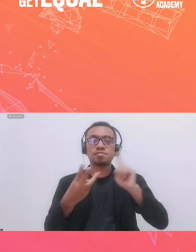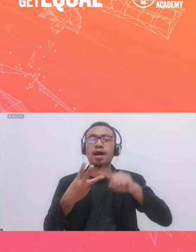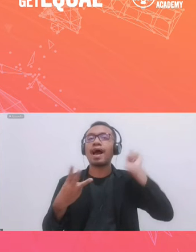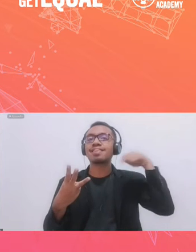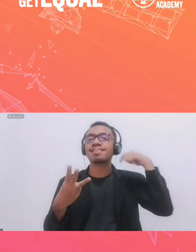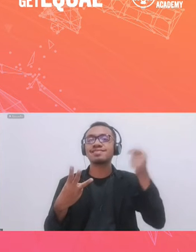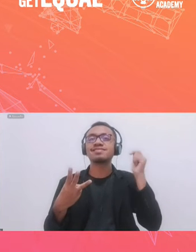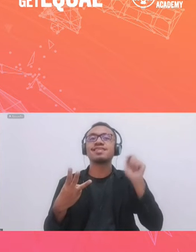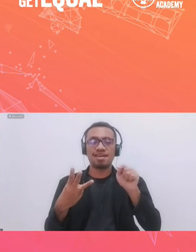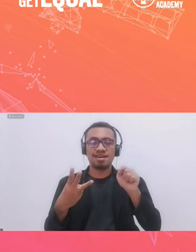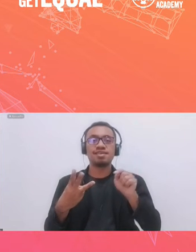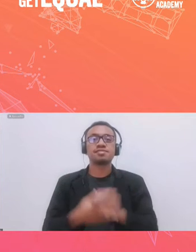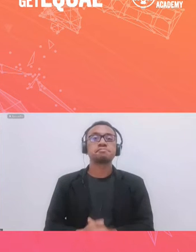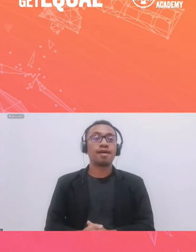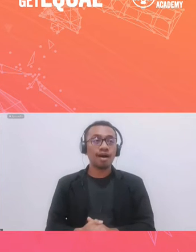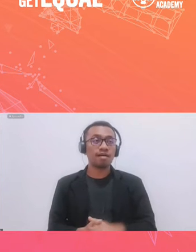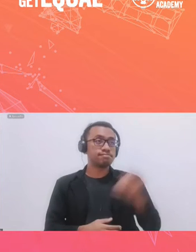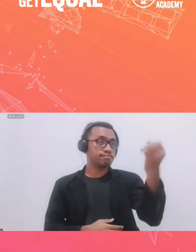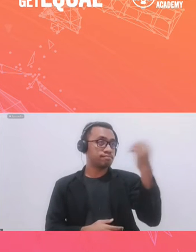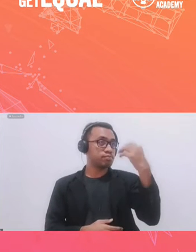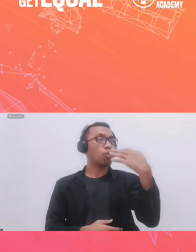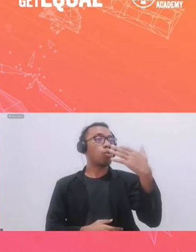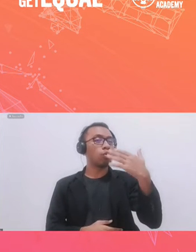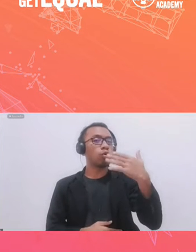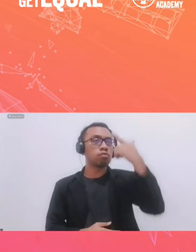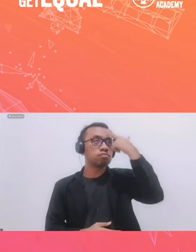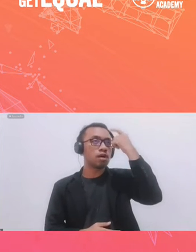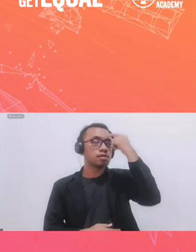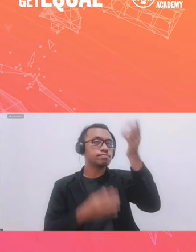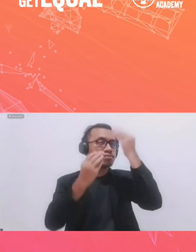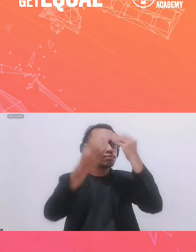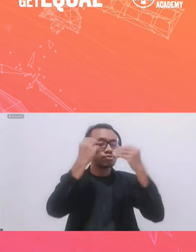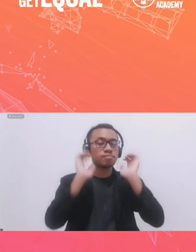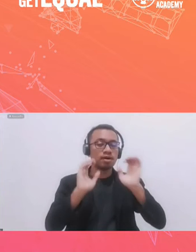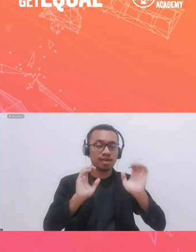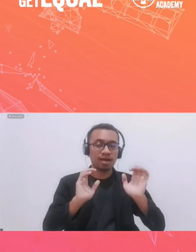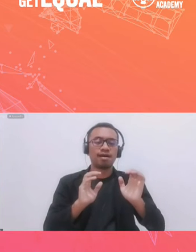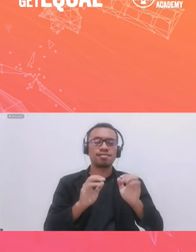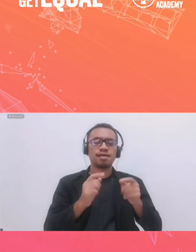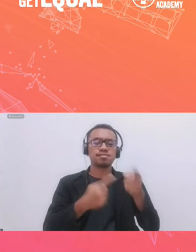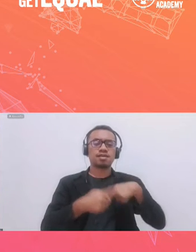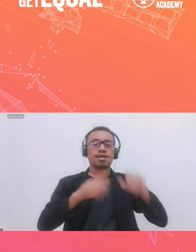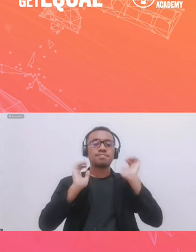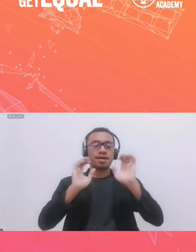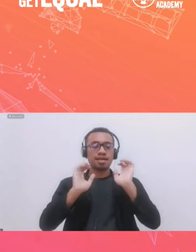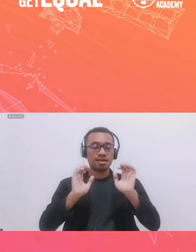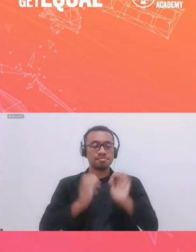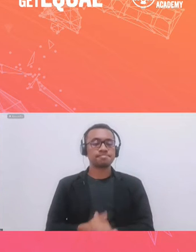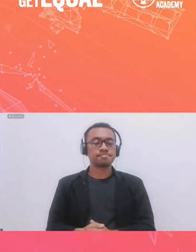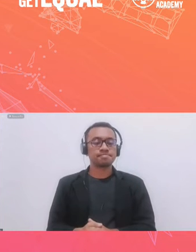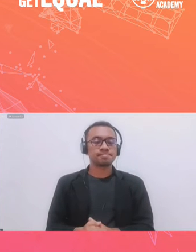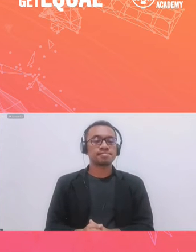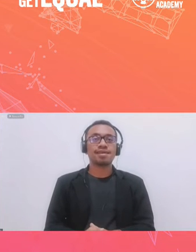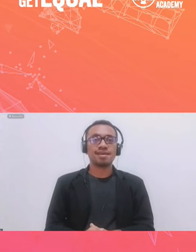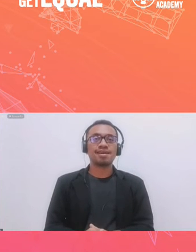Gitu, Kak. Aku belajar banyak dari dia, banyak-banyak cerita, Dan ternyata aku sama Kak Hana itu